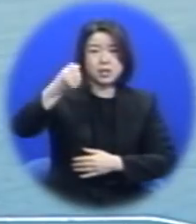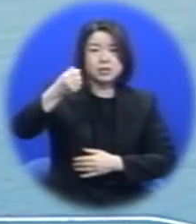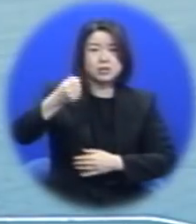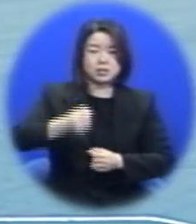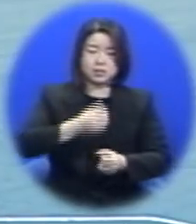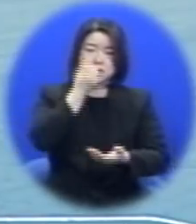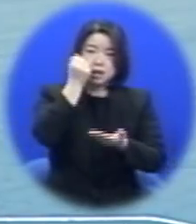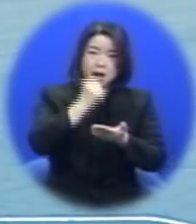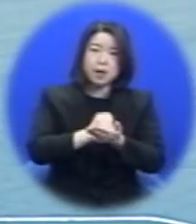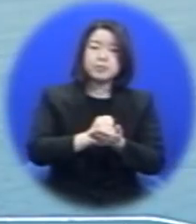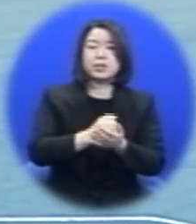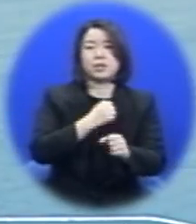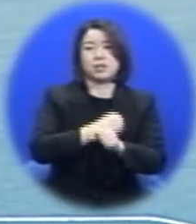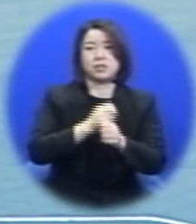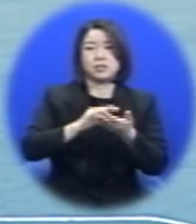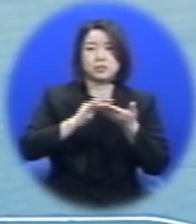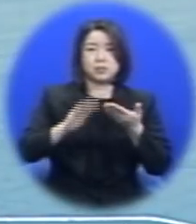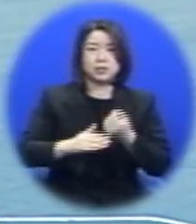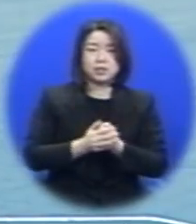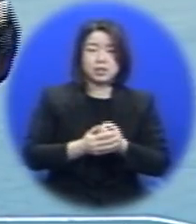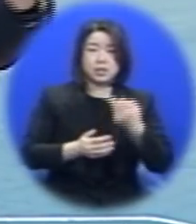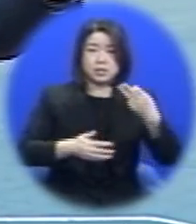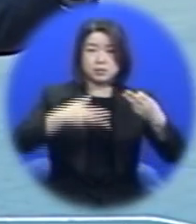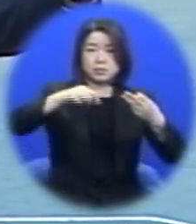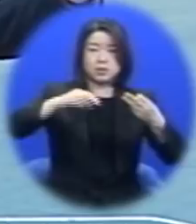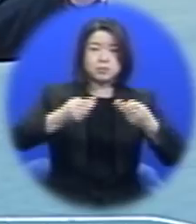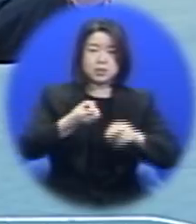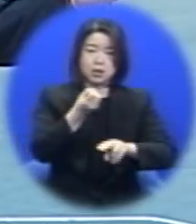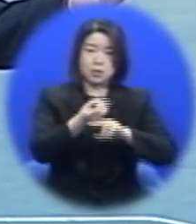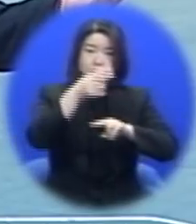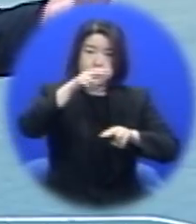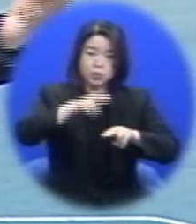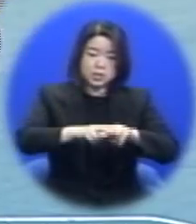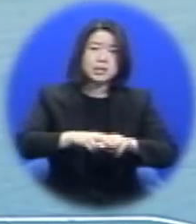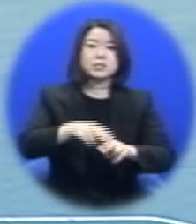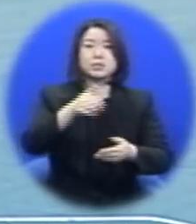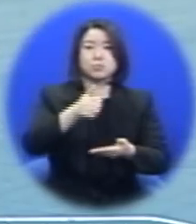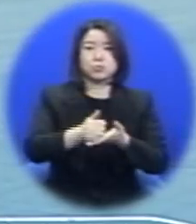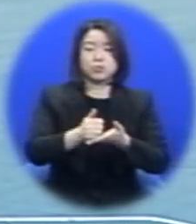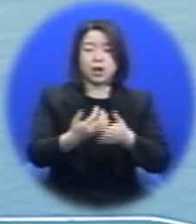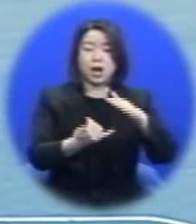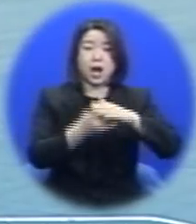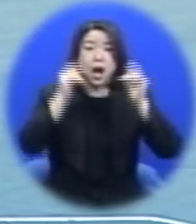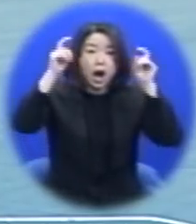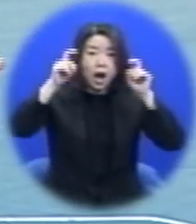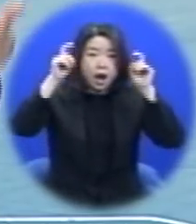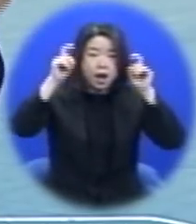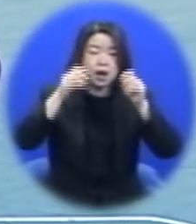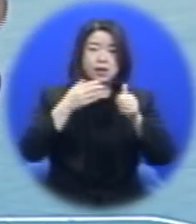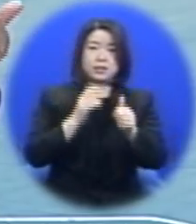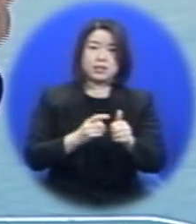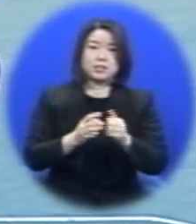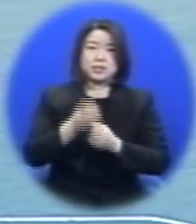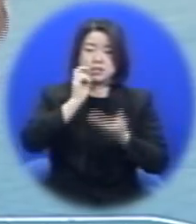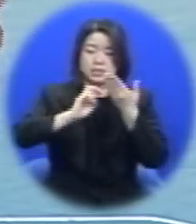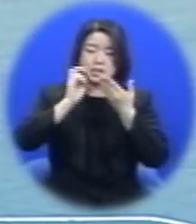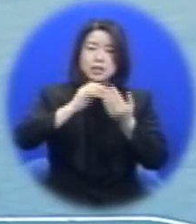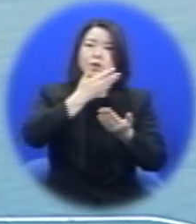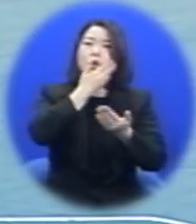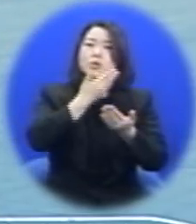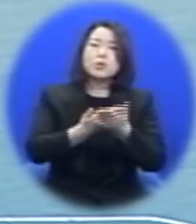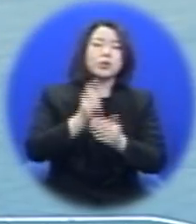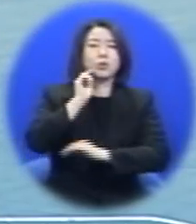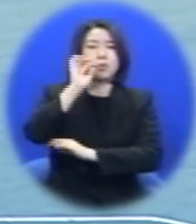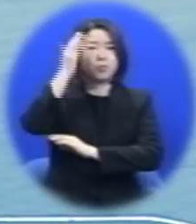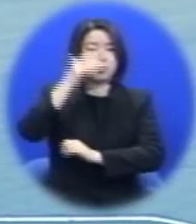받으시기에 합당하십니다. 13절에 보좌에 앉으신 분과 어린 양께서는 찬양과 존귀와